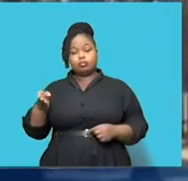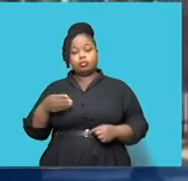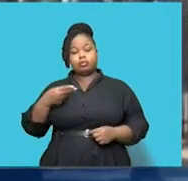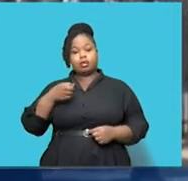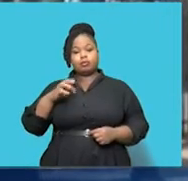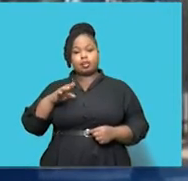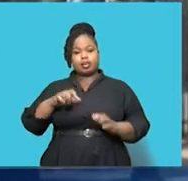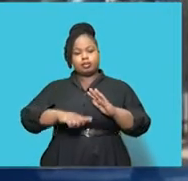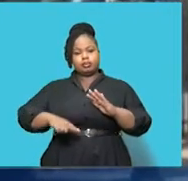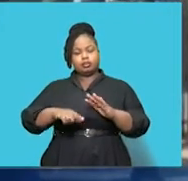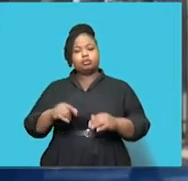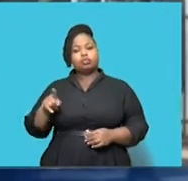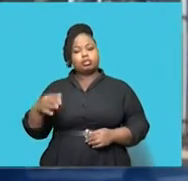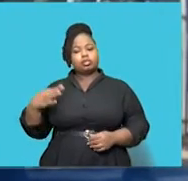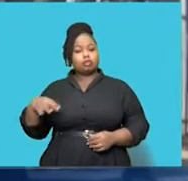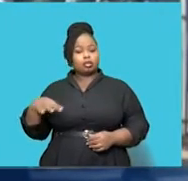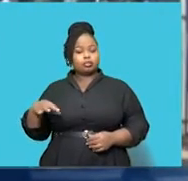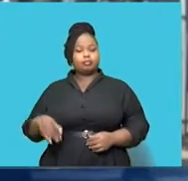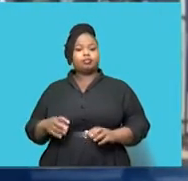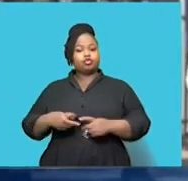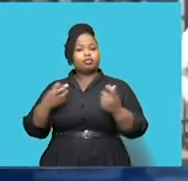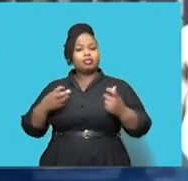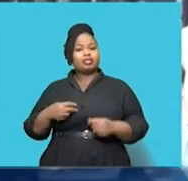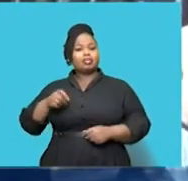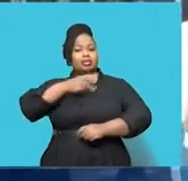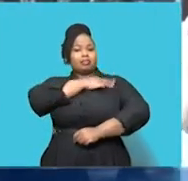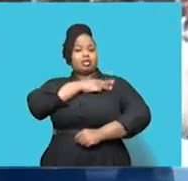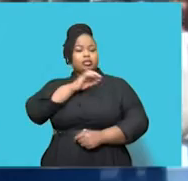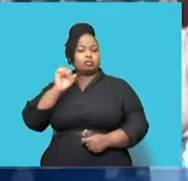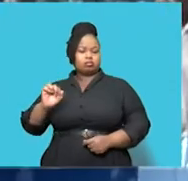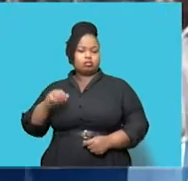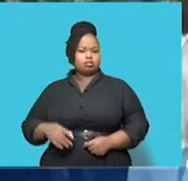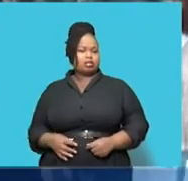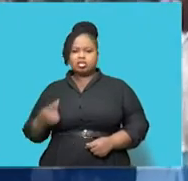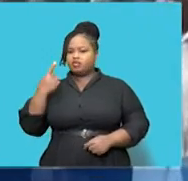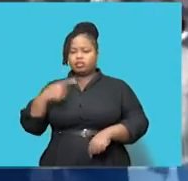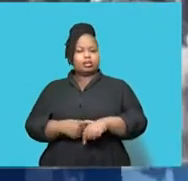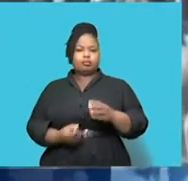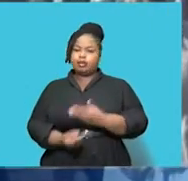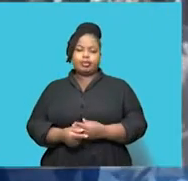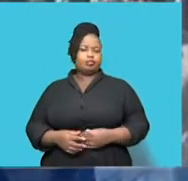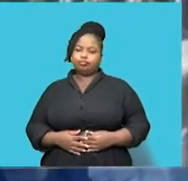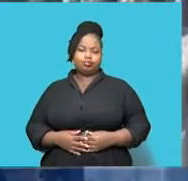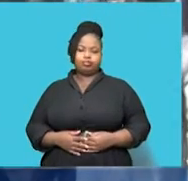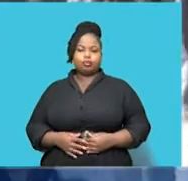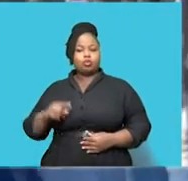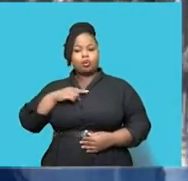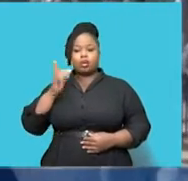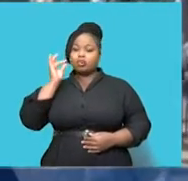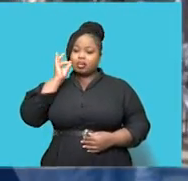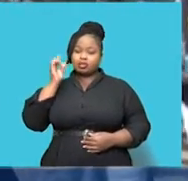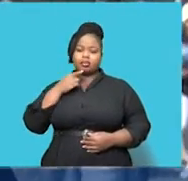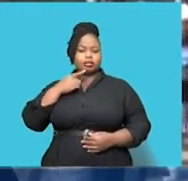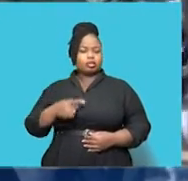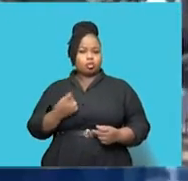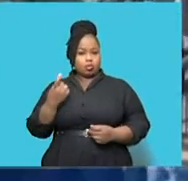Hyperland. And that mntwana urapwe umuntu oyimanager yakhe la ngaphakathi. And akusikhona okokuqala emrapa. And mangabe sizo akusuke